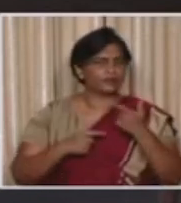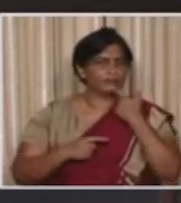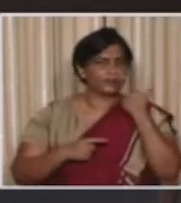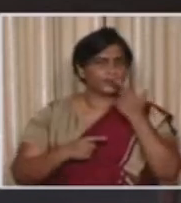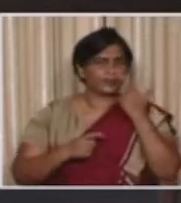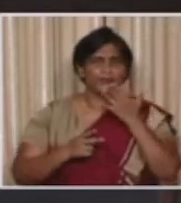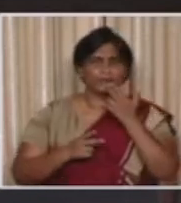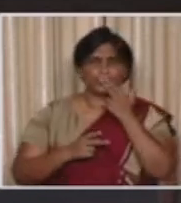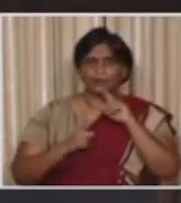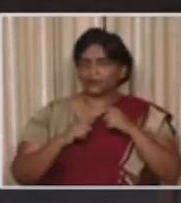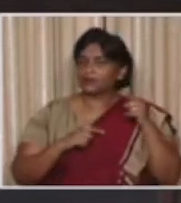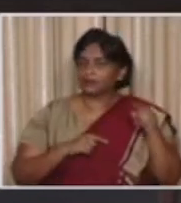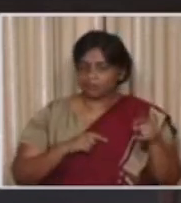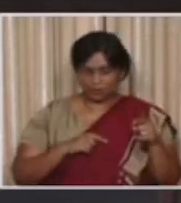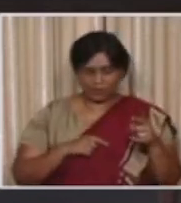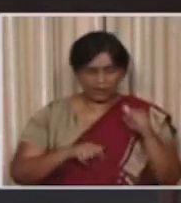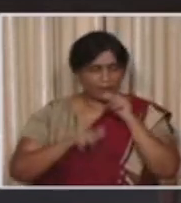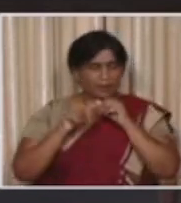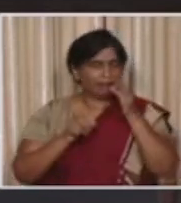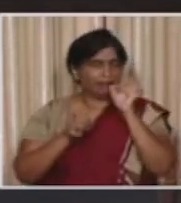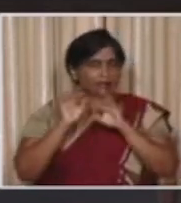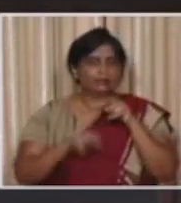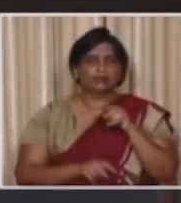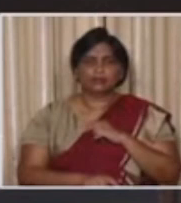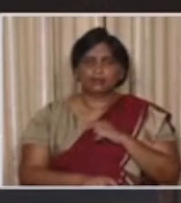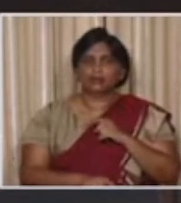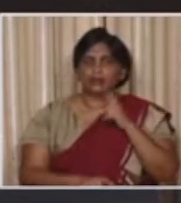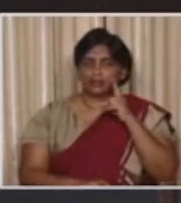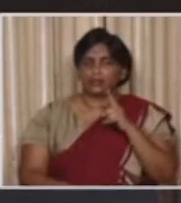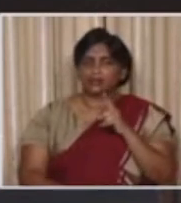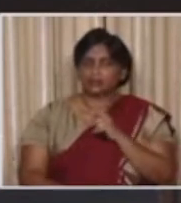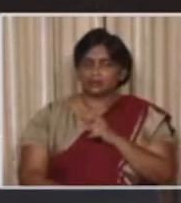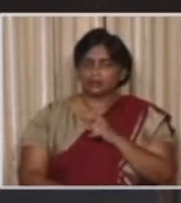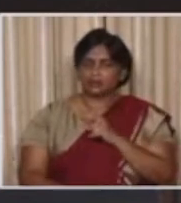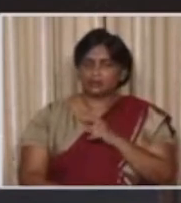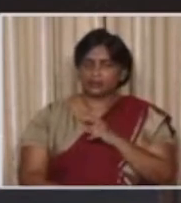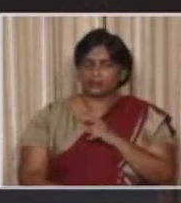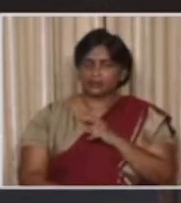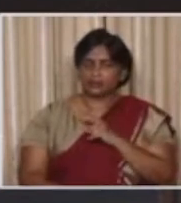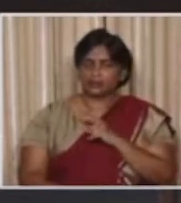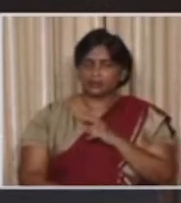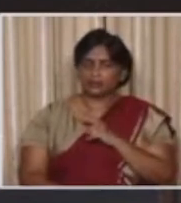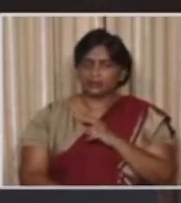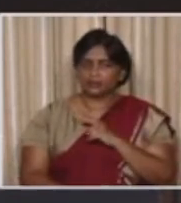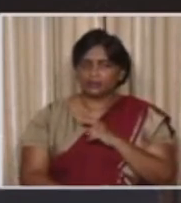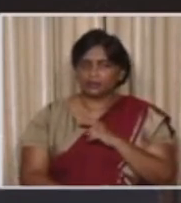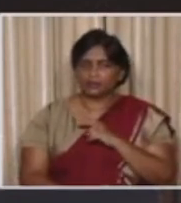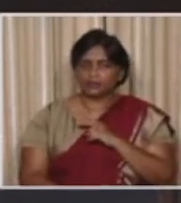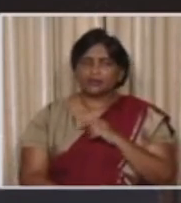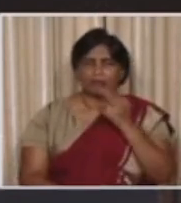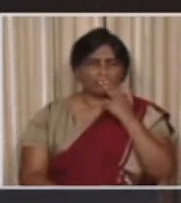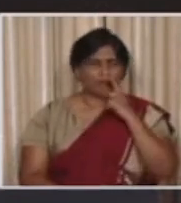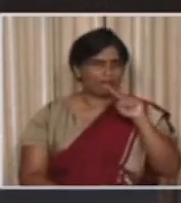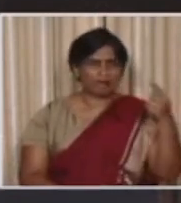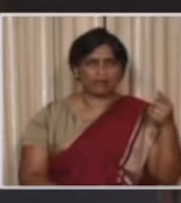දාපු සිගරට්. එතකොට රසකාරක දාපු සිගරට්. එකක් තමයි ඩන්නිල් ස්විච්, අනිත් එක ඩන්නිල් ඩබල් ස්විච්. එතකොට